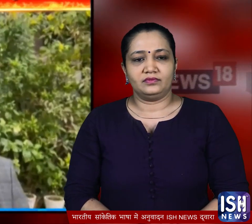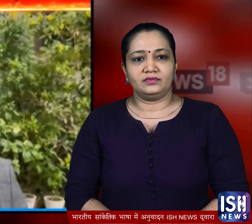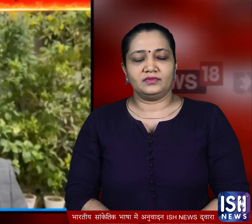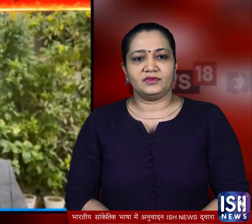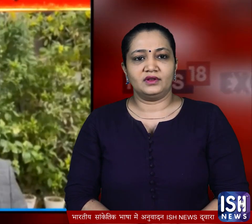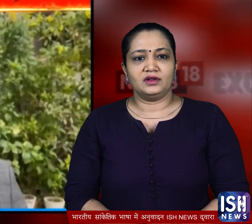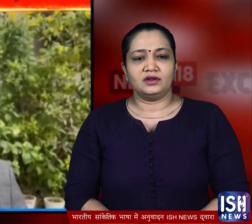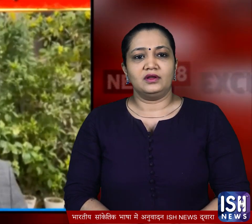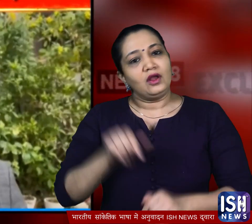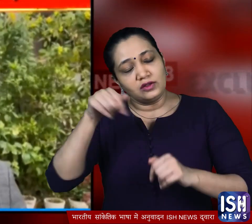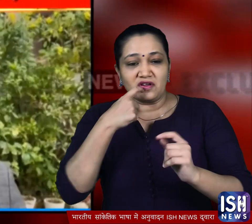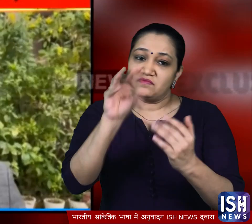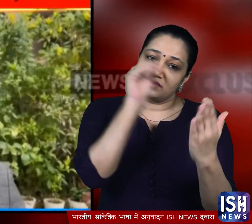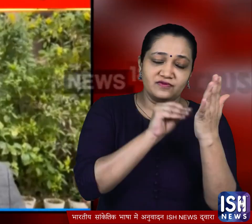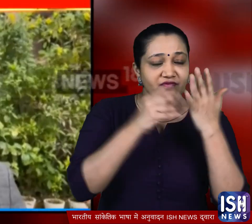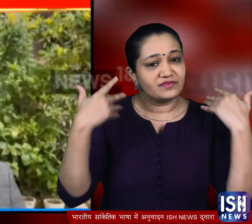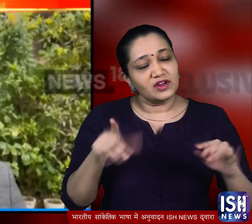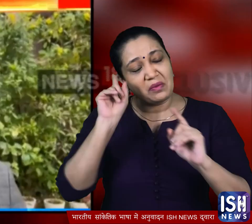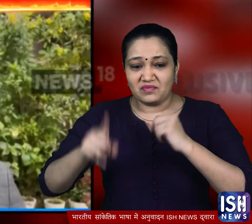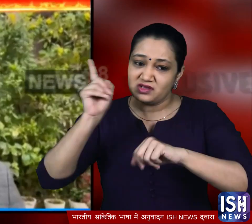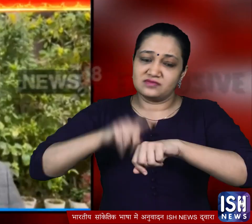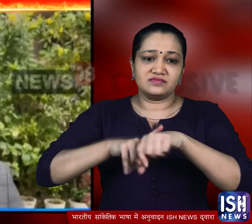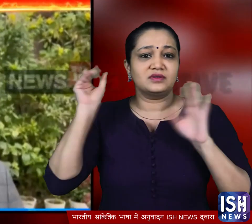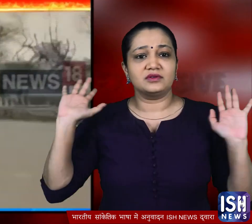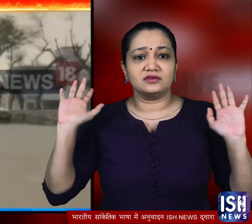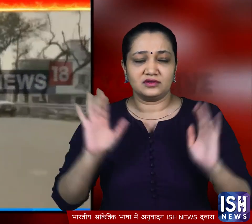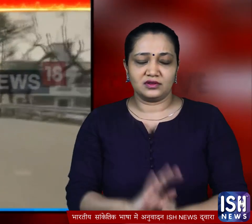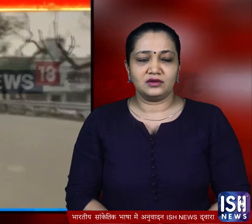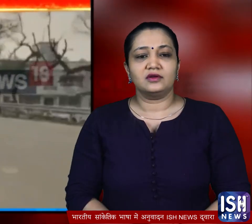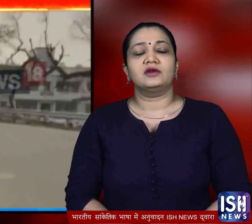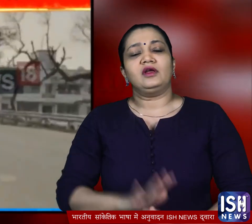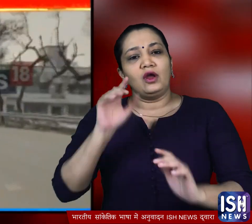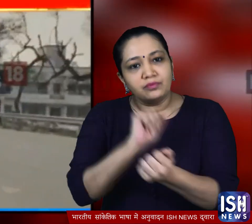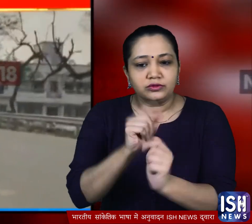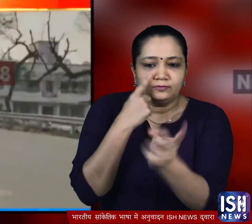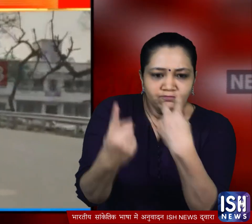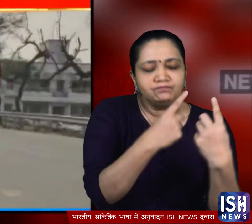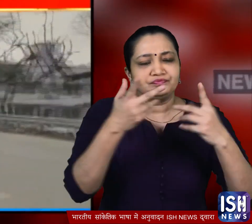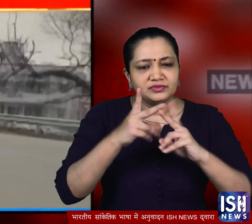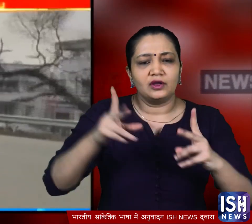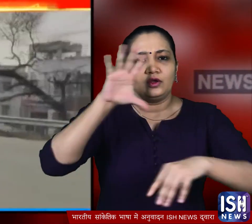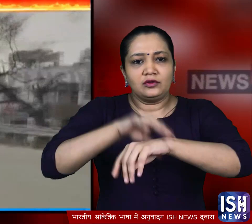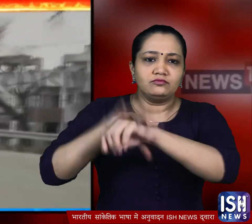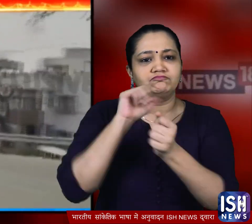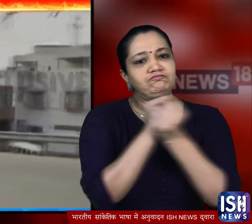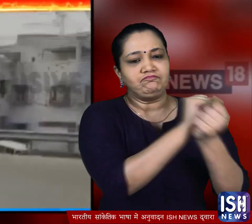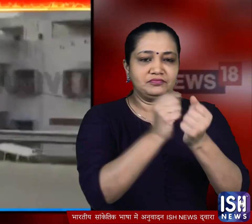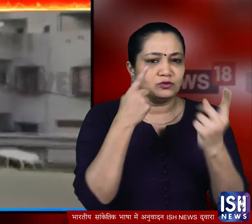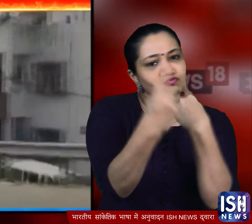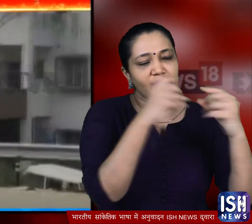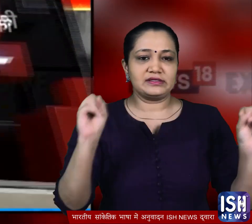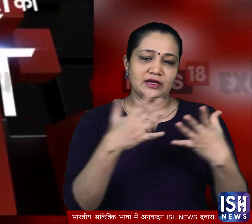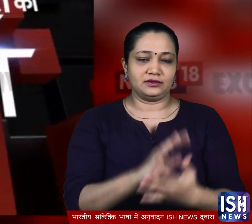होण बल्कि इन्हां ते केस भी चलन और इन्हां नूं सजावां भी होण। मामला बढ़ता देख पुलिस भी एक्शन में आई और कई लोगों को हिरासत में